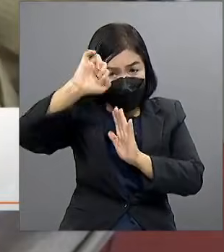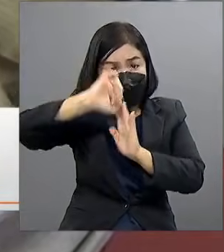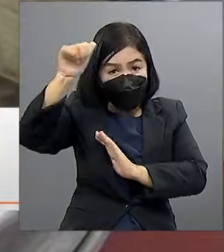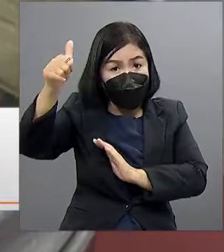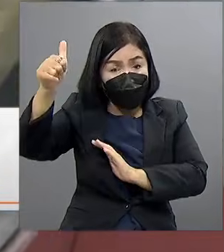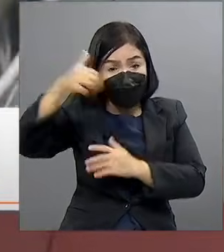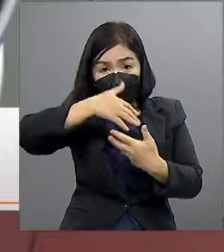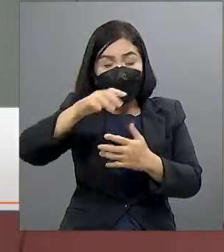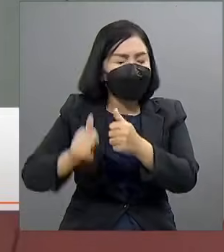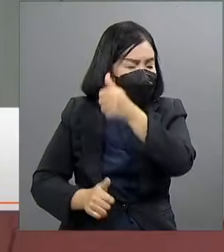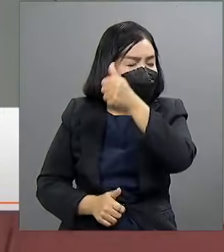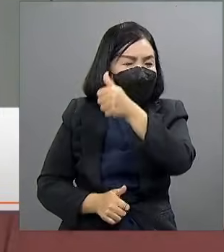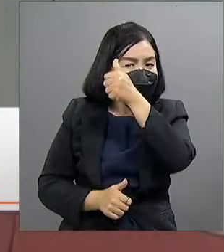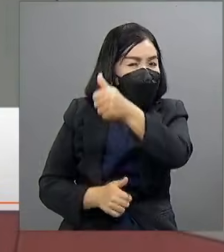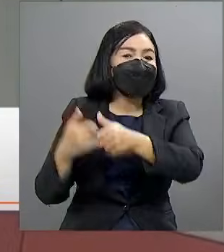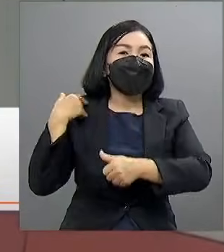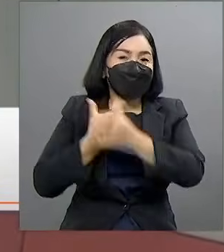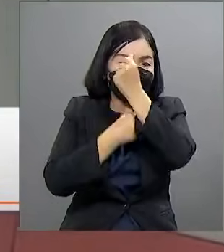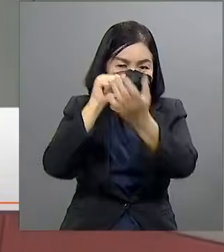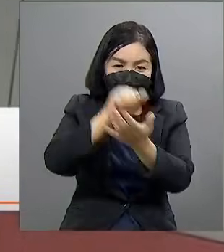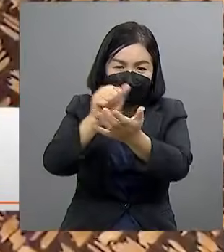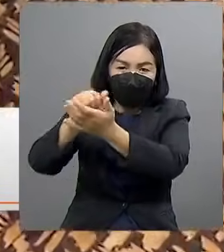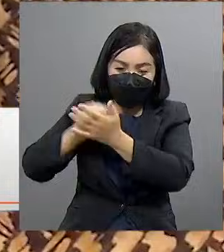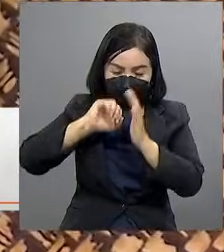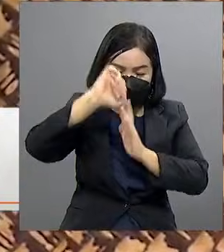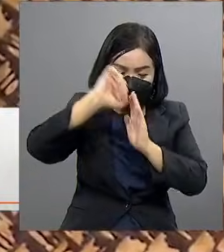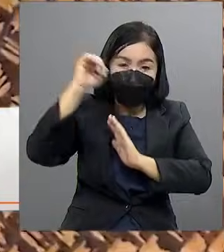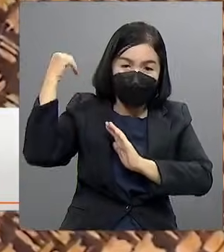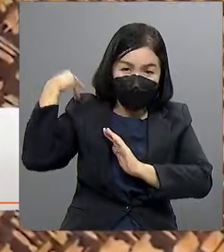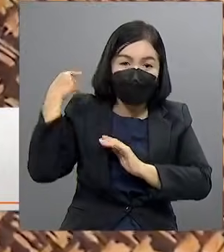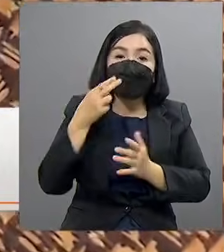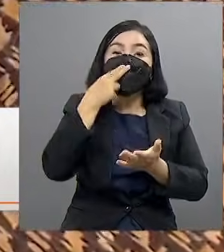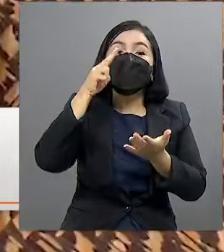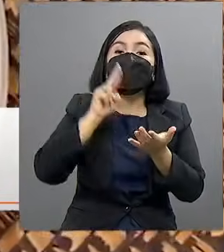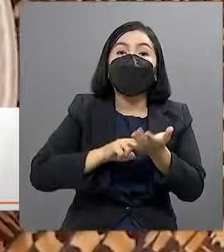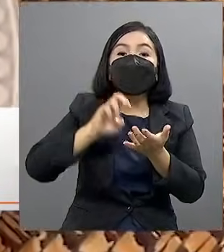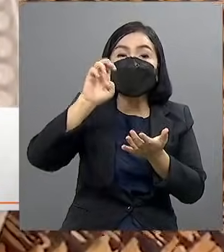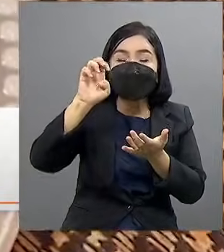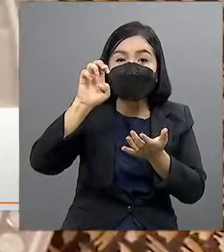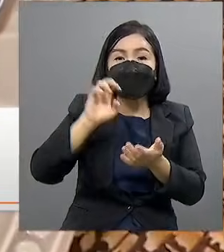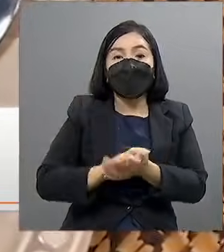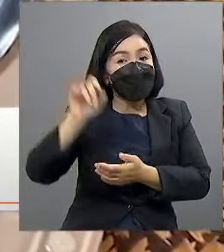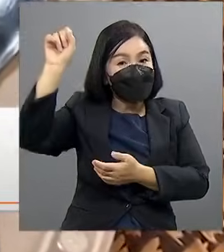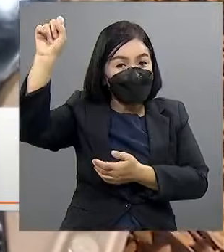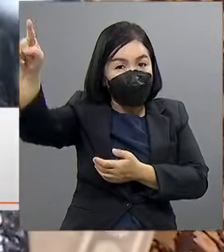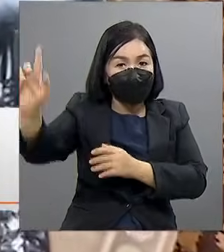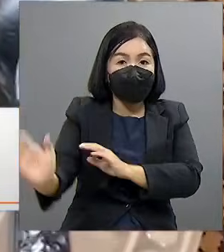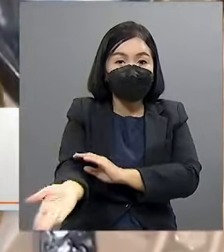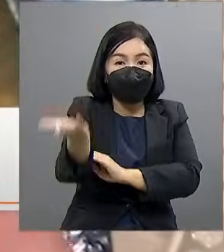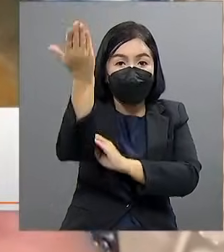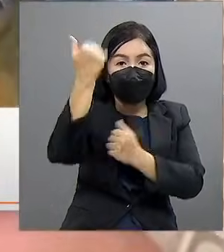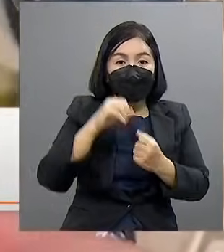ค่ะมีลูกค้าสั่งจากเชียงใหม่ไปหลายคนแล้วค่ะคือจะส่ง EMS ค่ะก็คือจะถึงวันรุ่งขึ้นเลย นี่